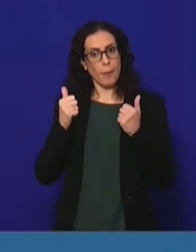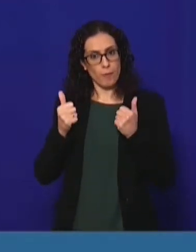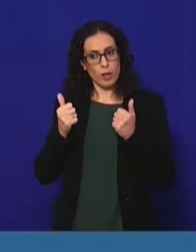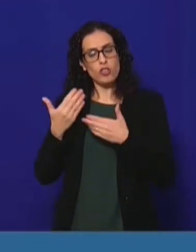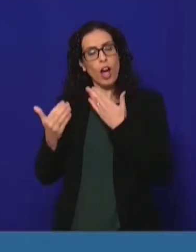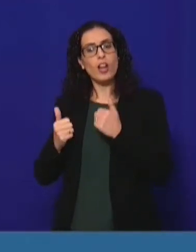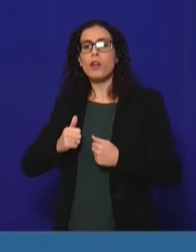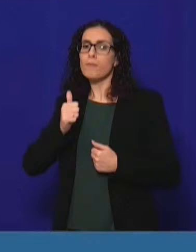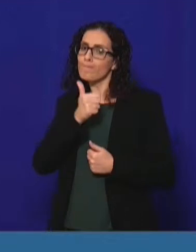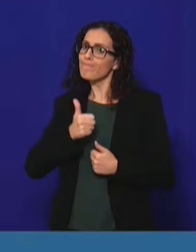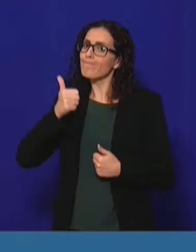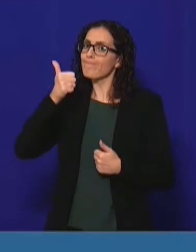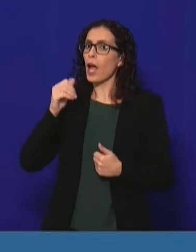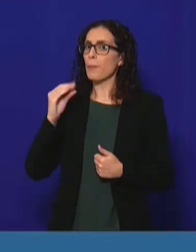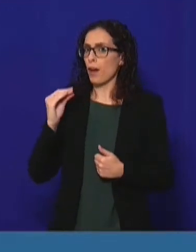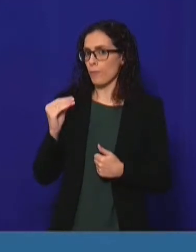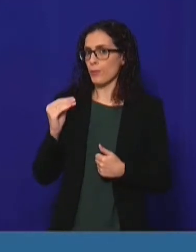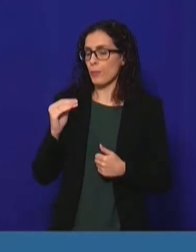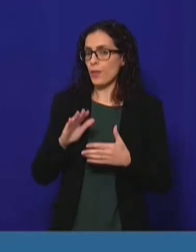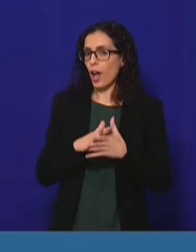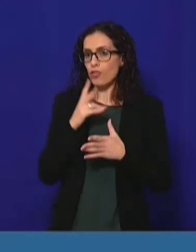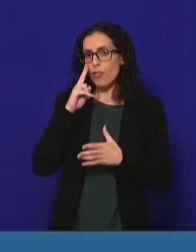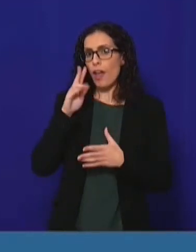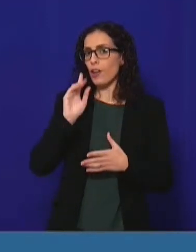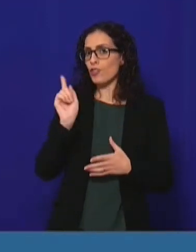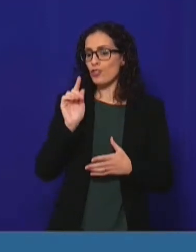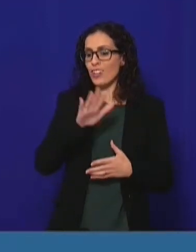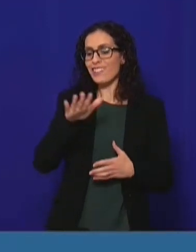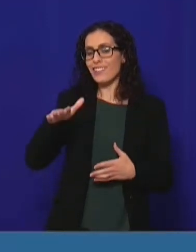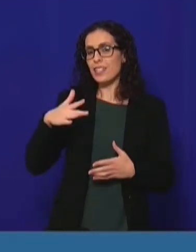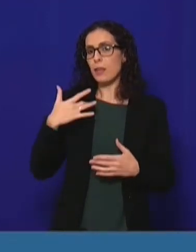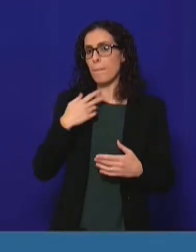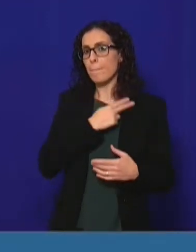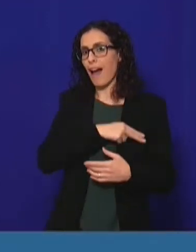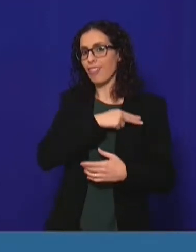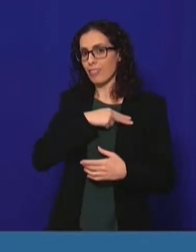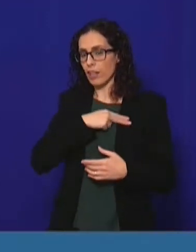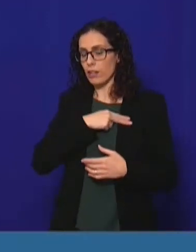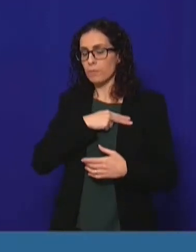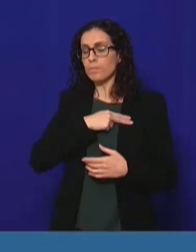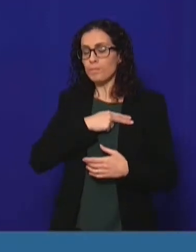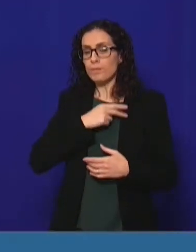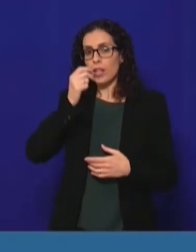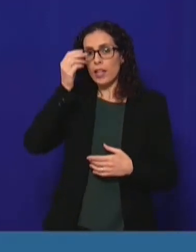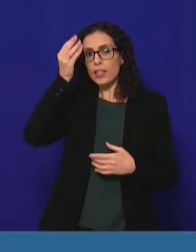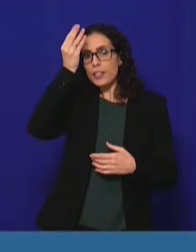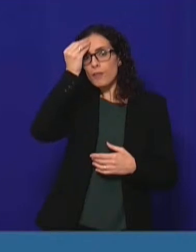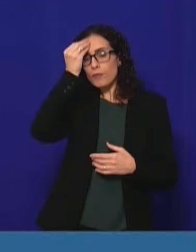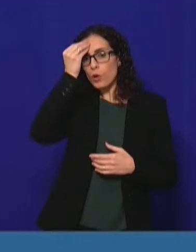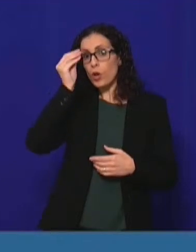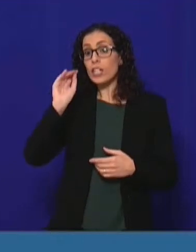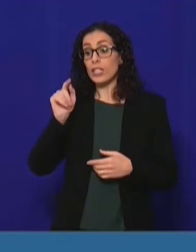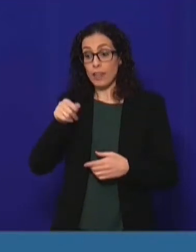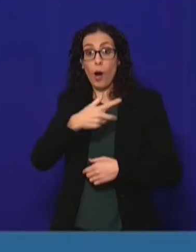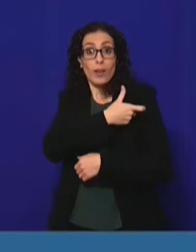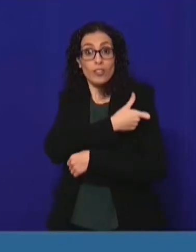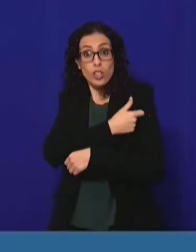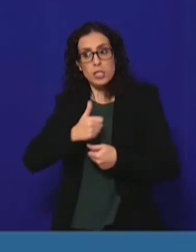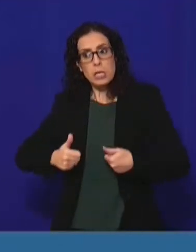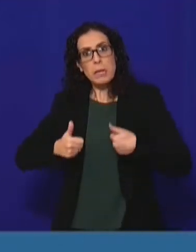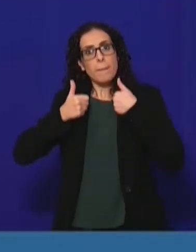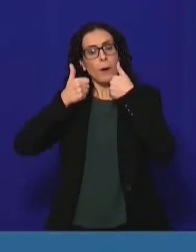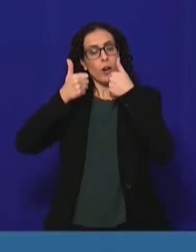pożittiva ħafna għaliex hemmhekk tara li l-poplu Malti ikun qiegħed jifhem l-importanza li inti għandna